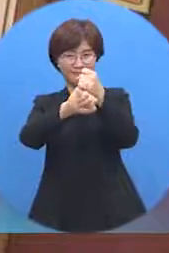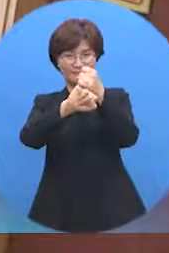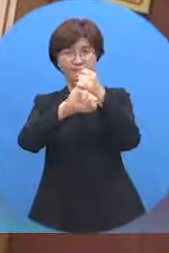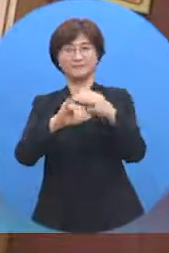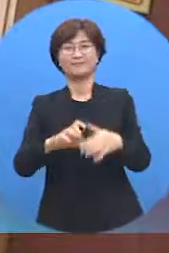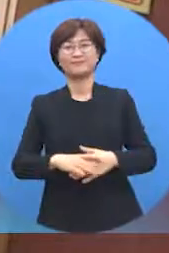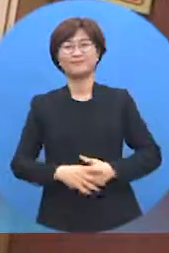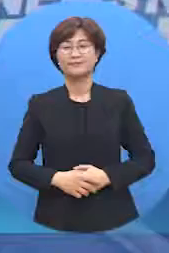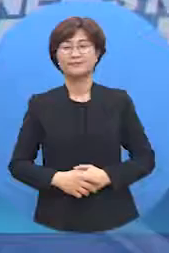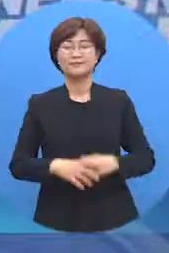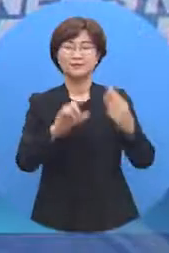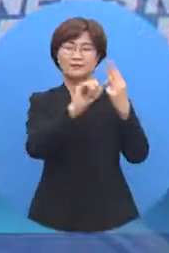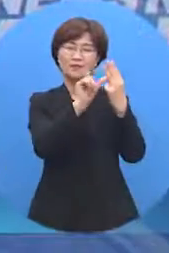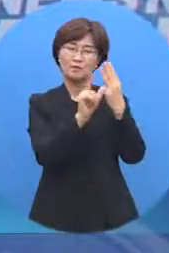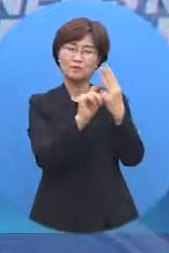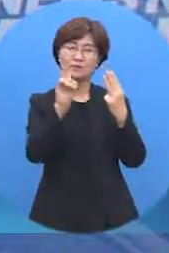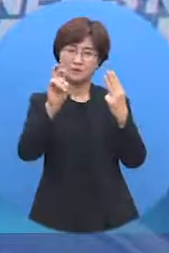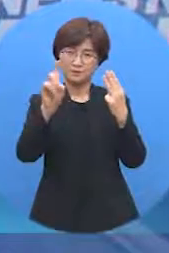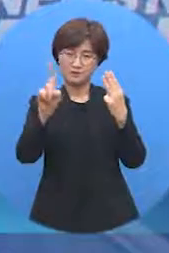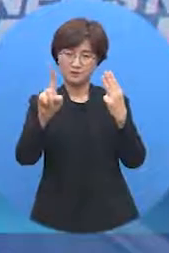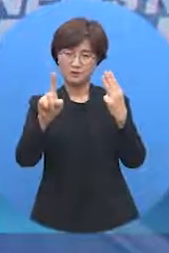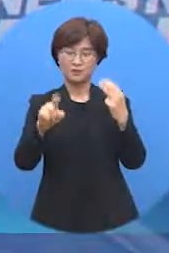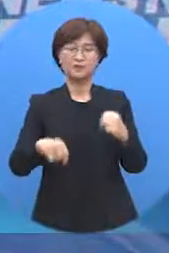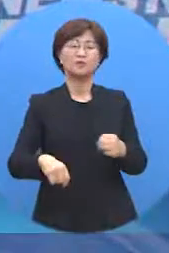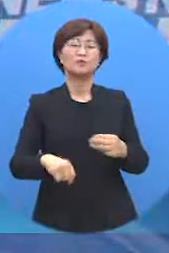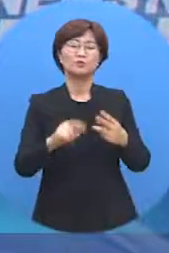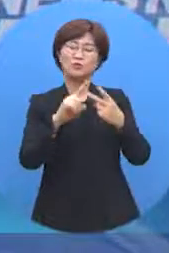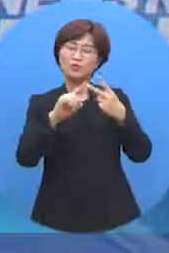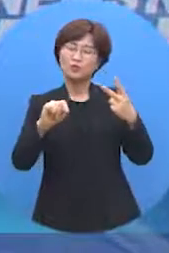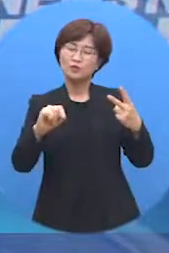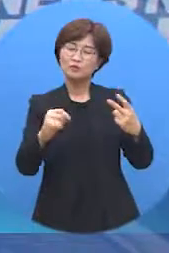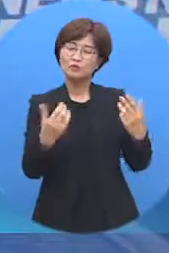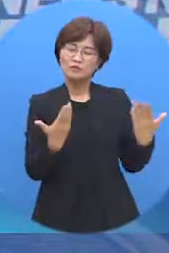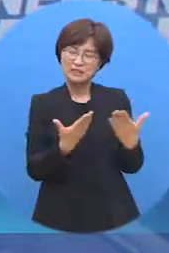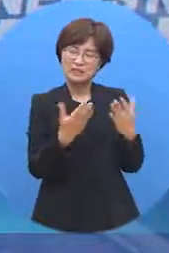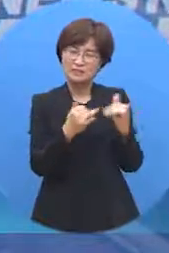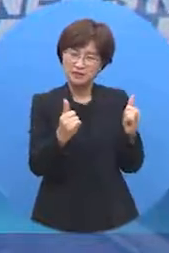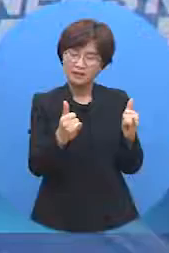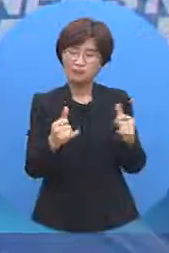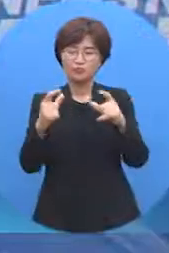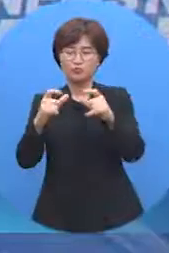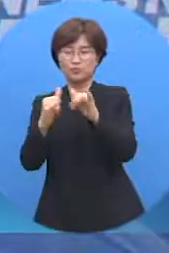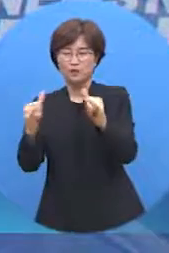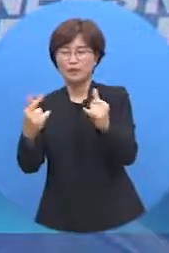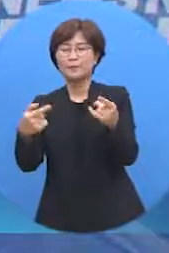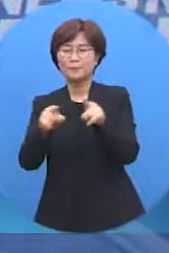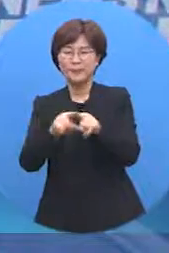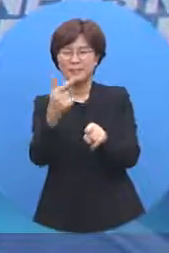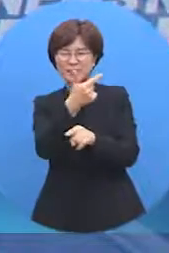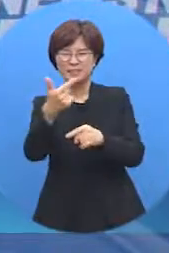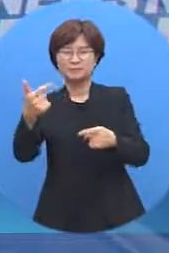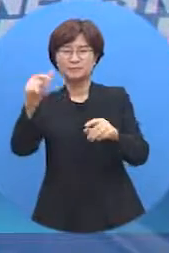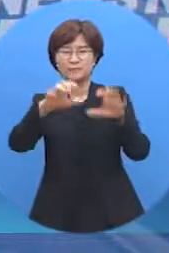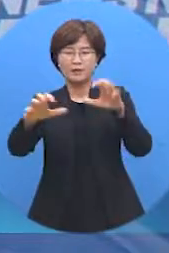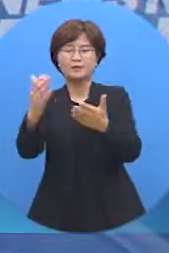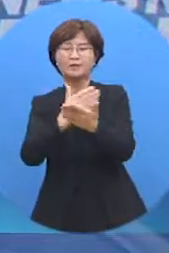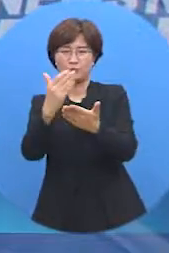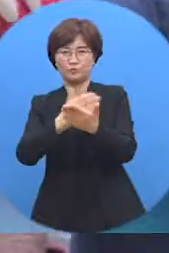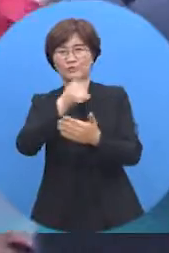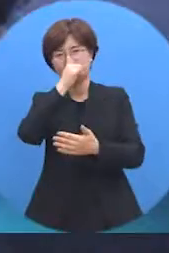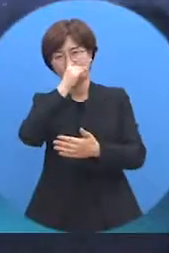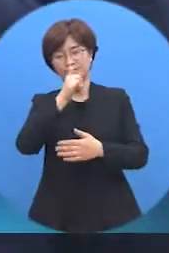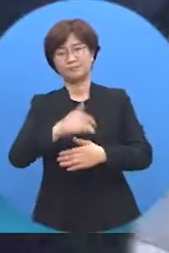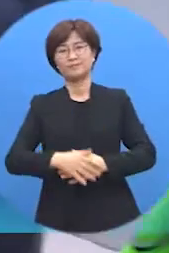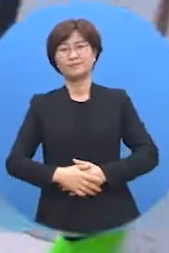했습니다. 3월 21일 동대문구 직원들과 주민들이 함께 우리 마을 대청소를 실시했습니다.